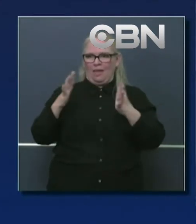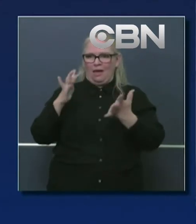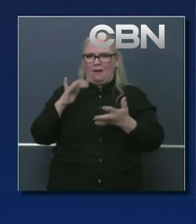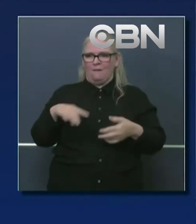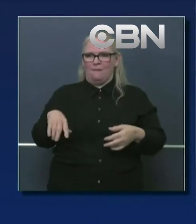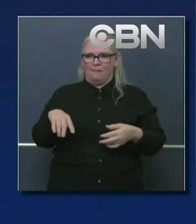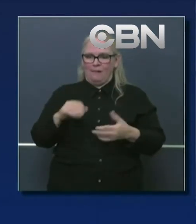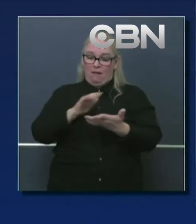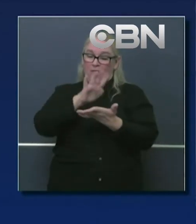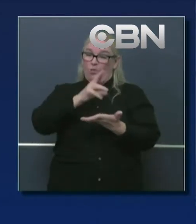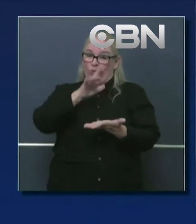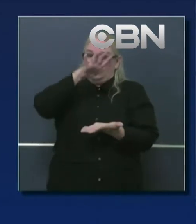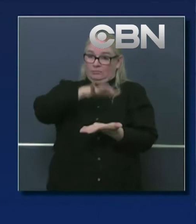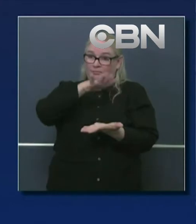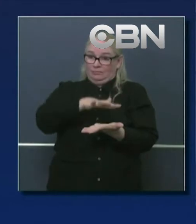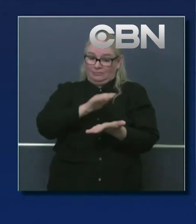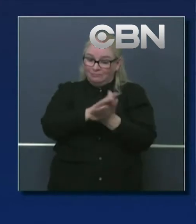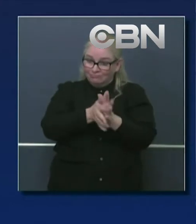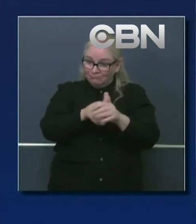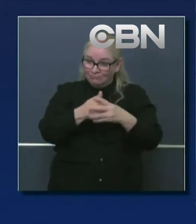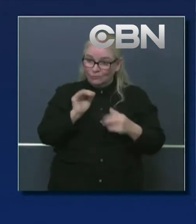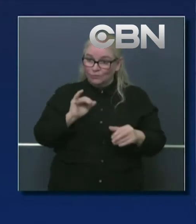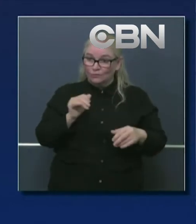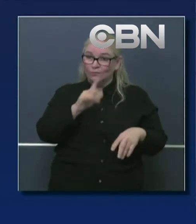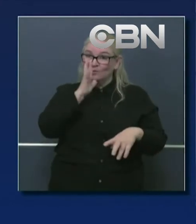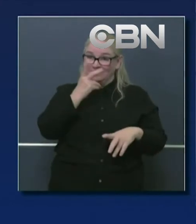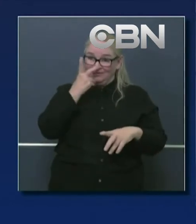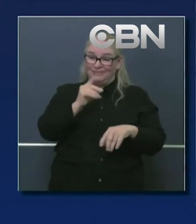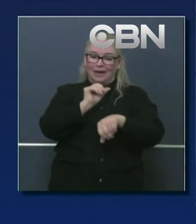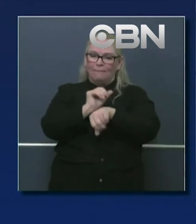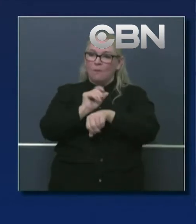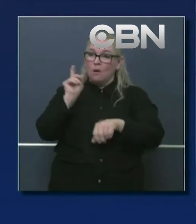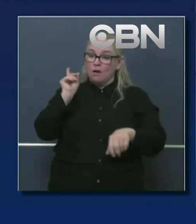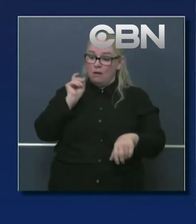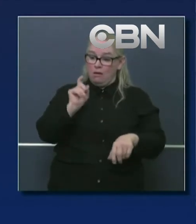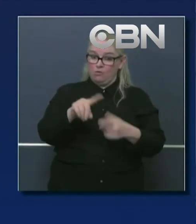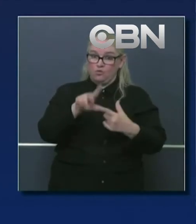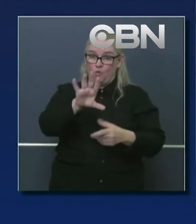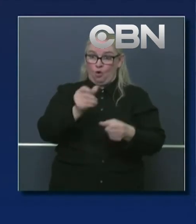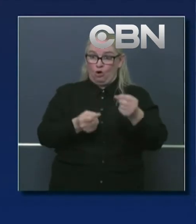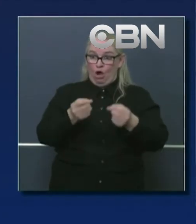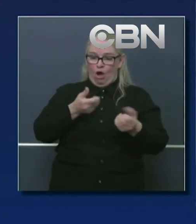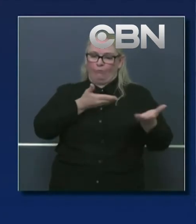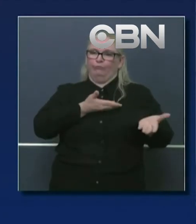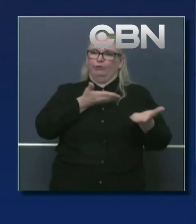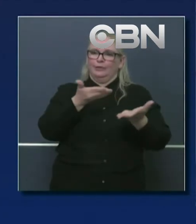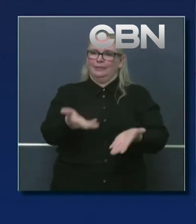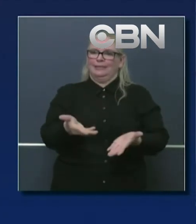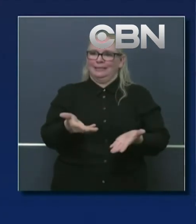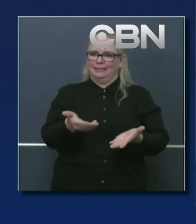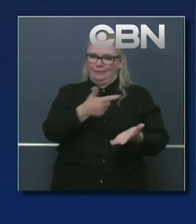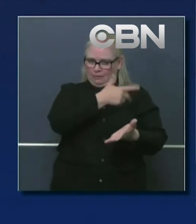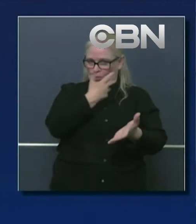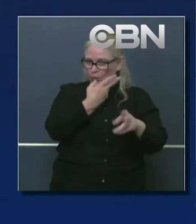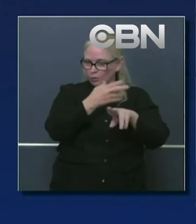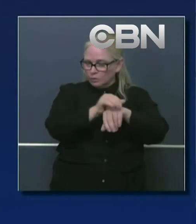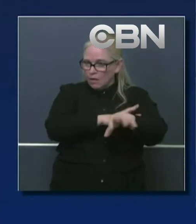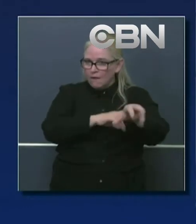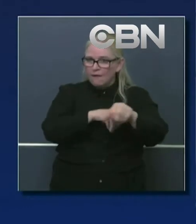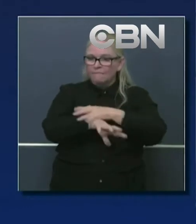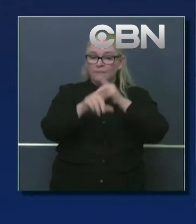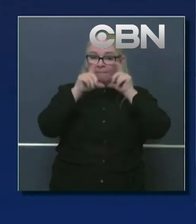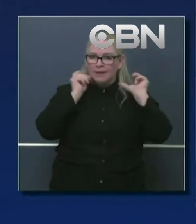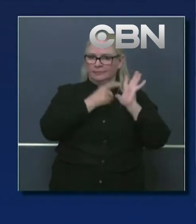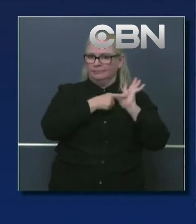xét nghiệm và truy tìm người tiếp xúc với bệnh nhân COVID-19, đồng thời bảo đảm hệ thống y tế địa phương đủ sức giải quyết nguy